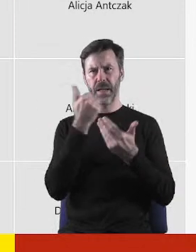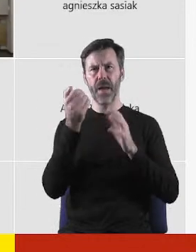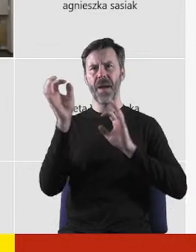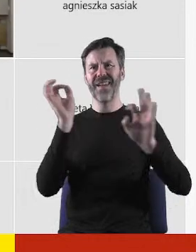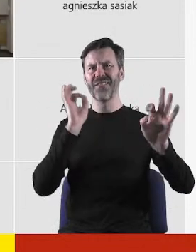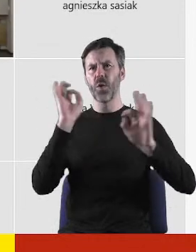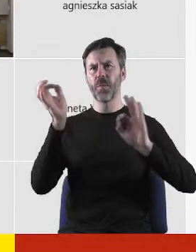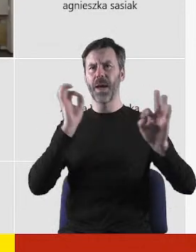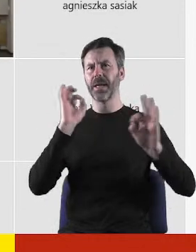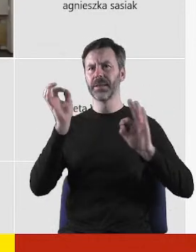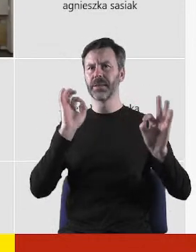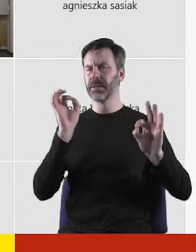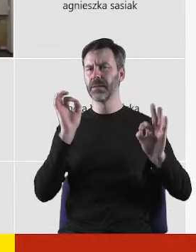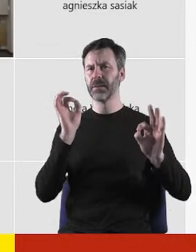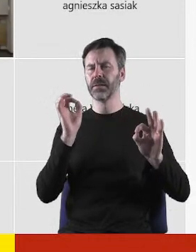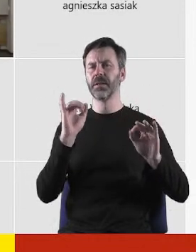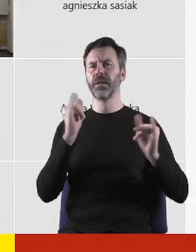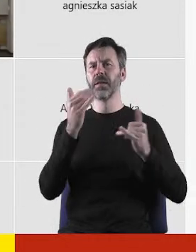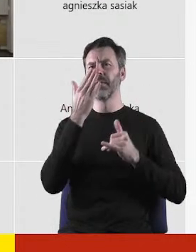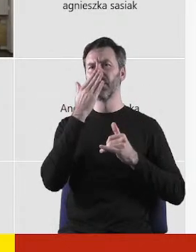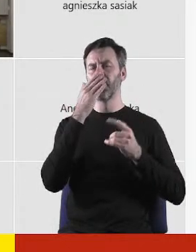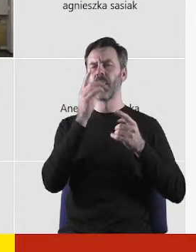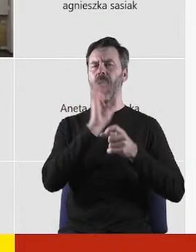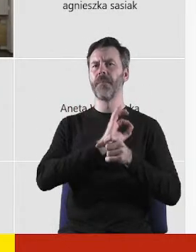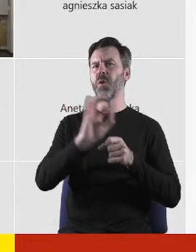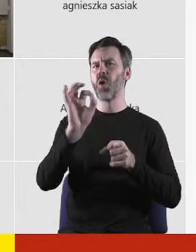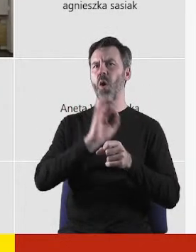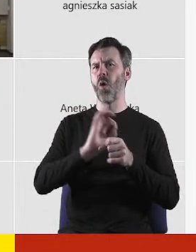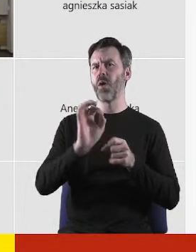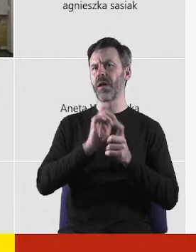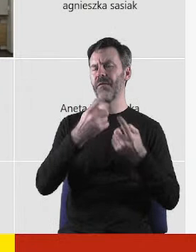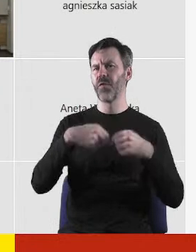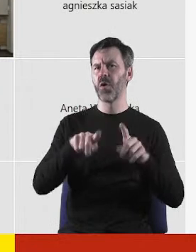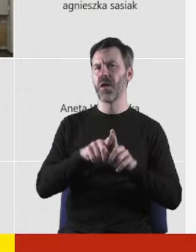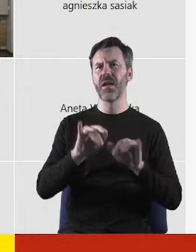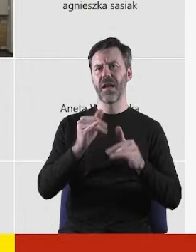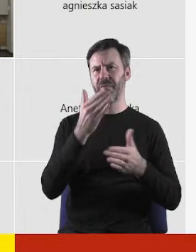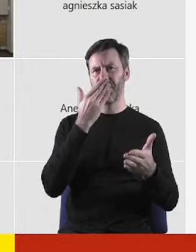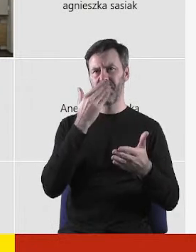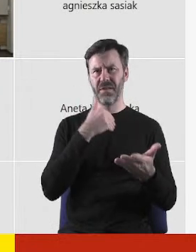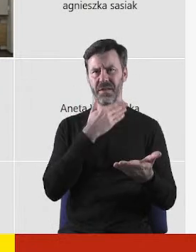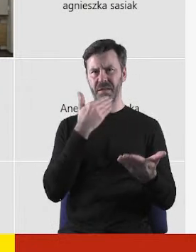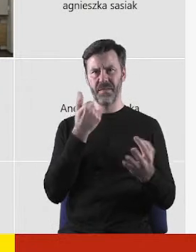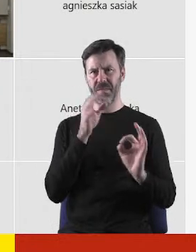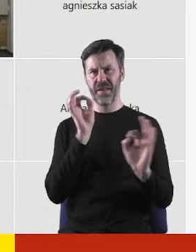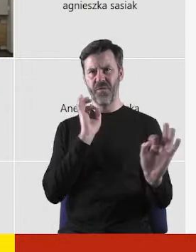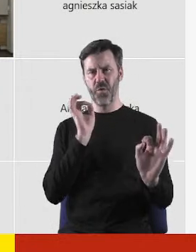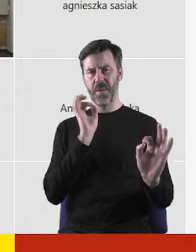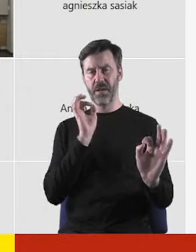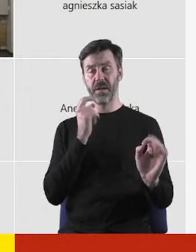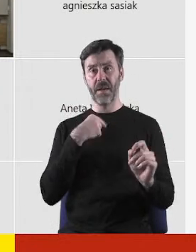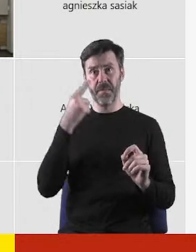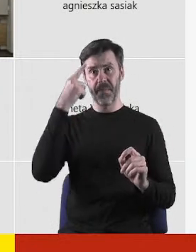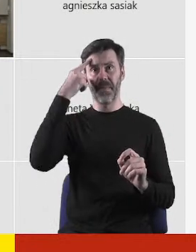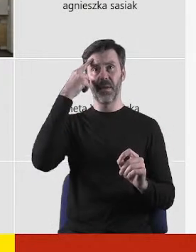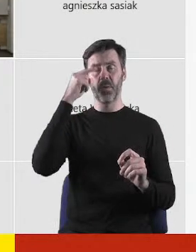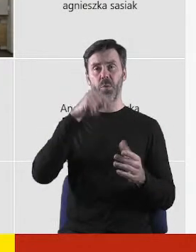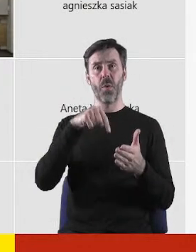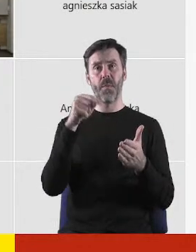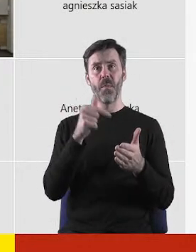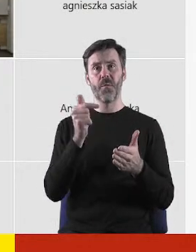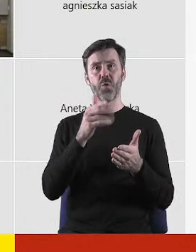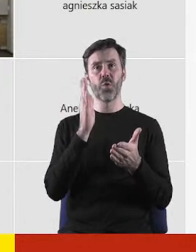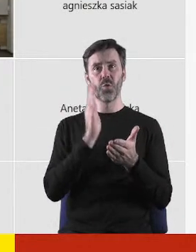dotyczących realizacji tego projektu i z tego co pamiętam, to powinno być to zamknięte